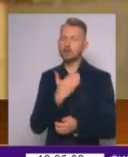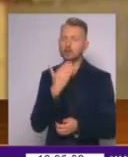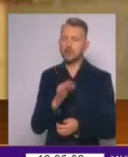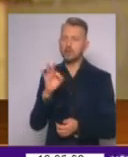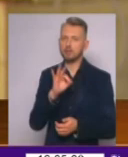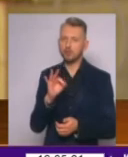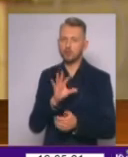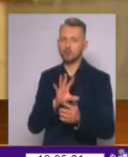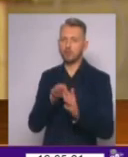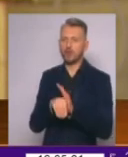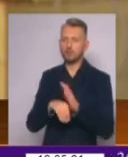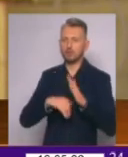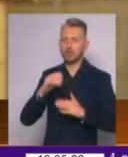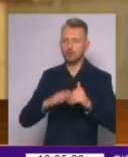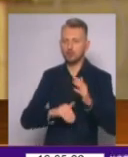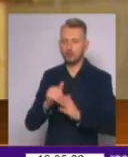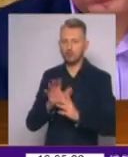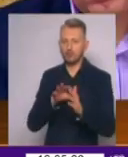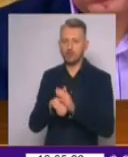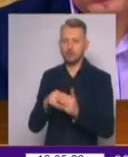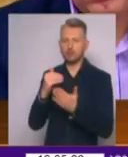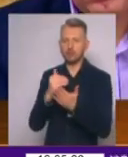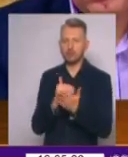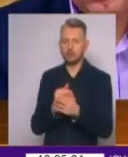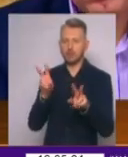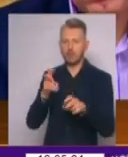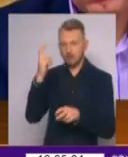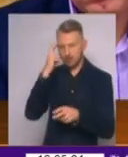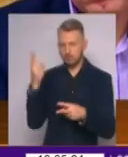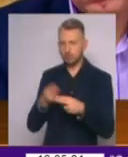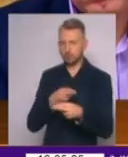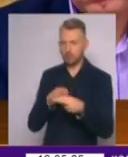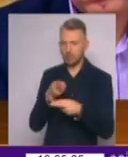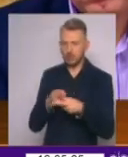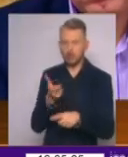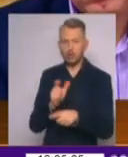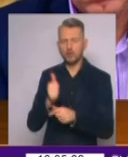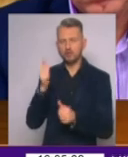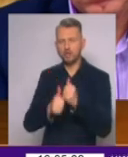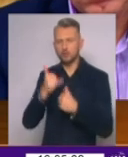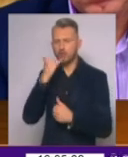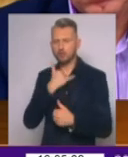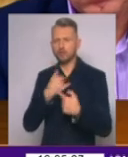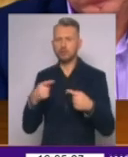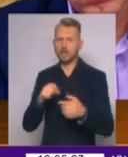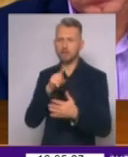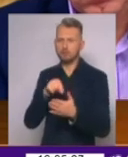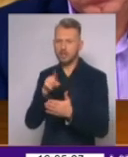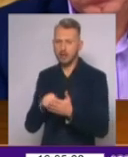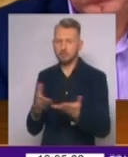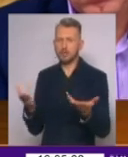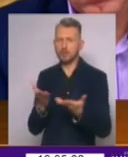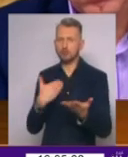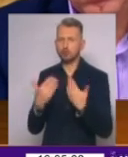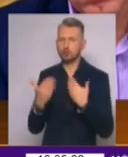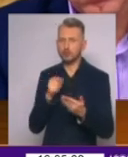приводу впровадження практичного програми, яка називається «Київ безбар'єрний». Досить часто до нас телефонують з будь-якими питаннями, які безпосередньо